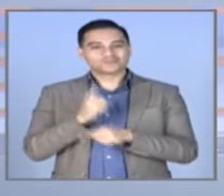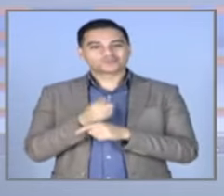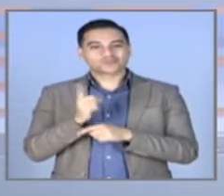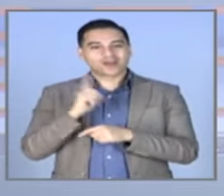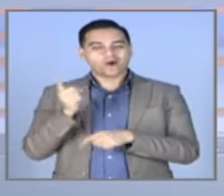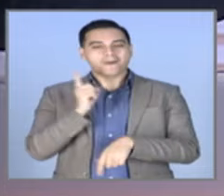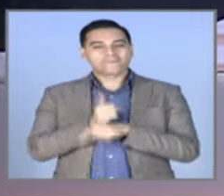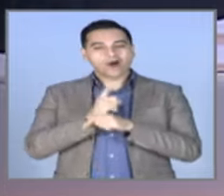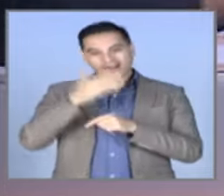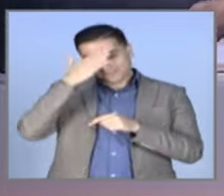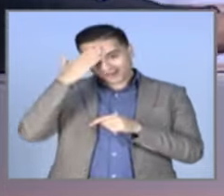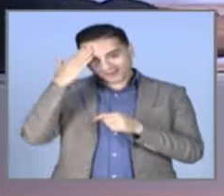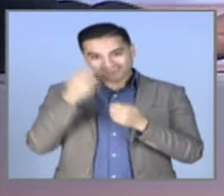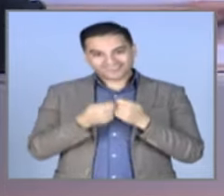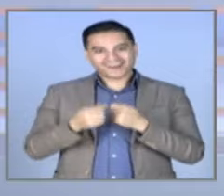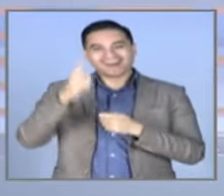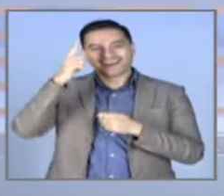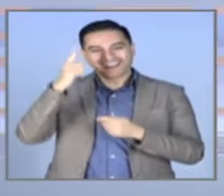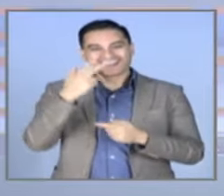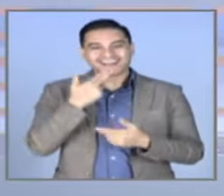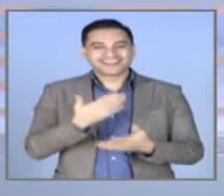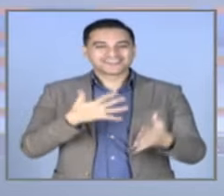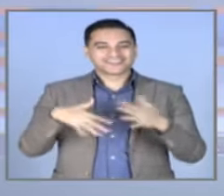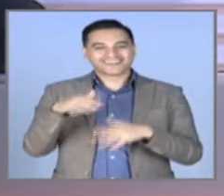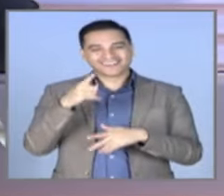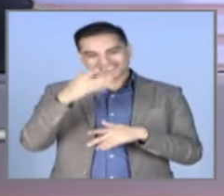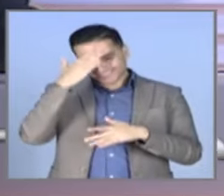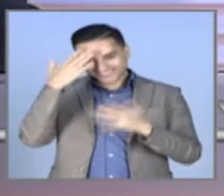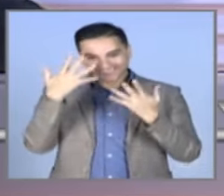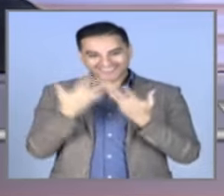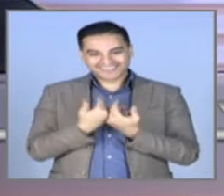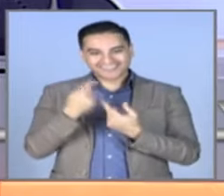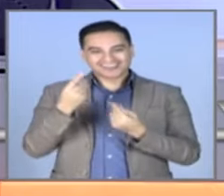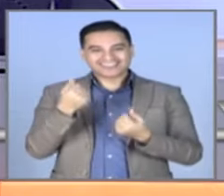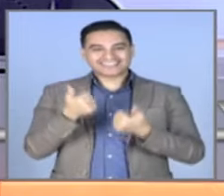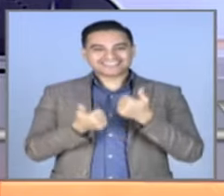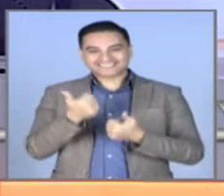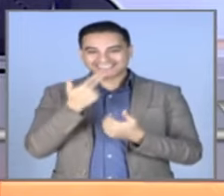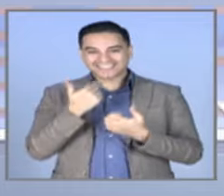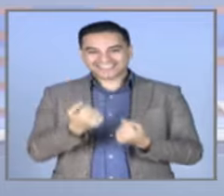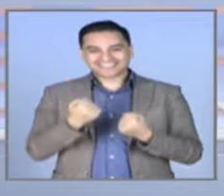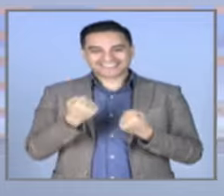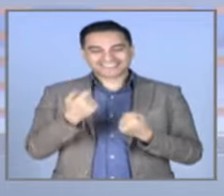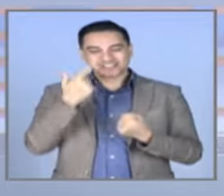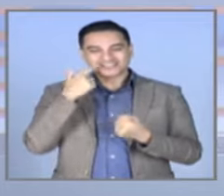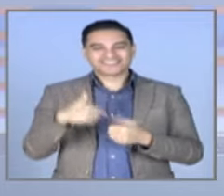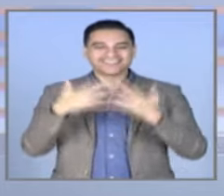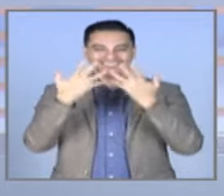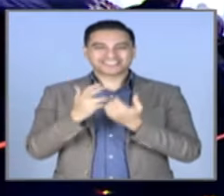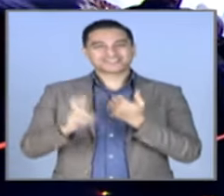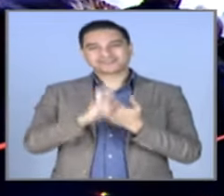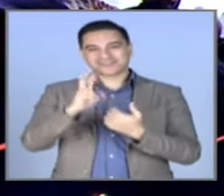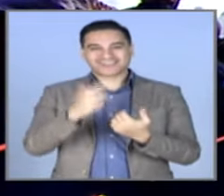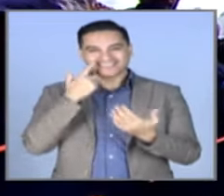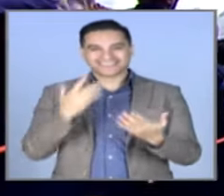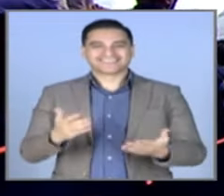ده معلم خبير على الله كل. بس حضرتك مراجع مالي. فبقى التحدي قوي، قدرات ذهنيه. والسؤال